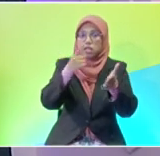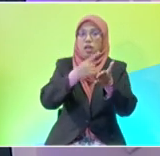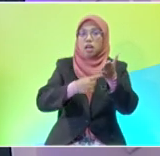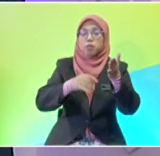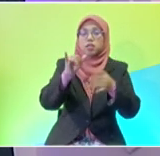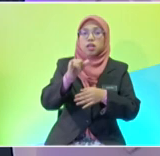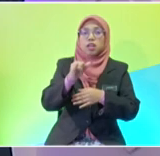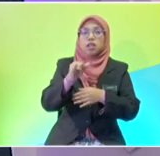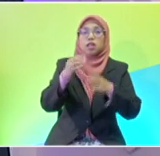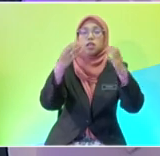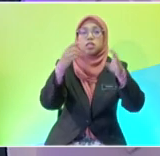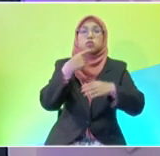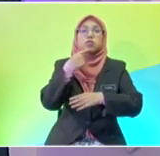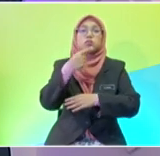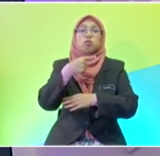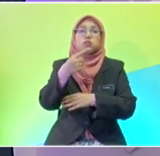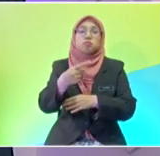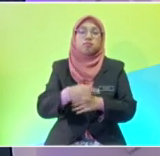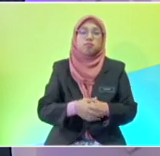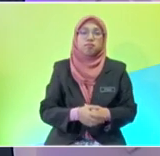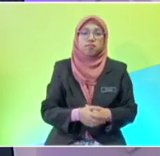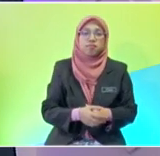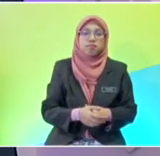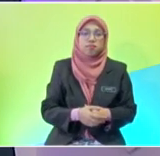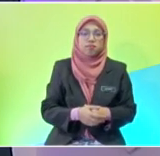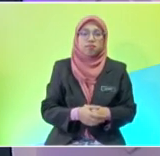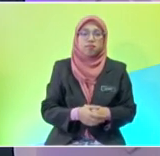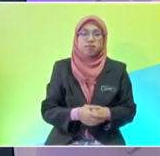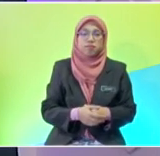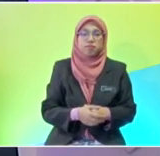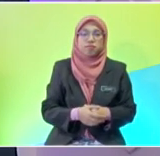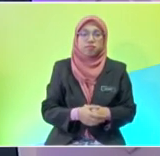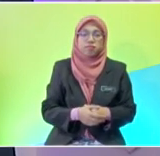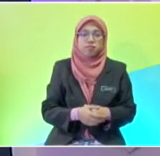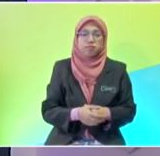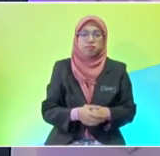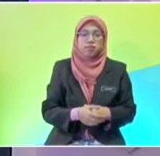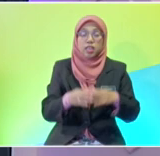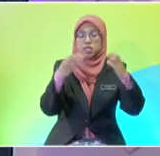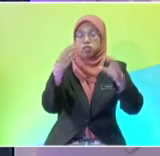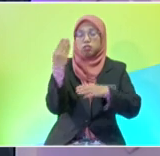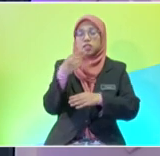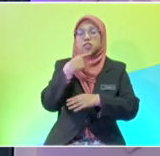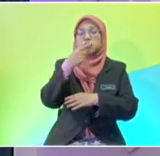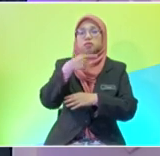6.70 aku Cikgu 6700 jadi saya sebut 6 0 7 0 berarti